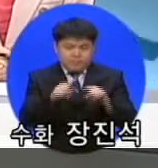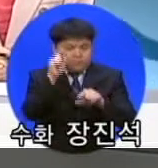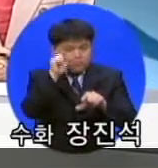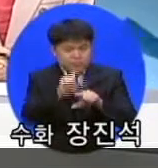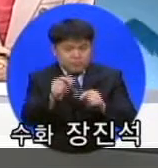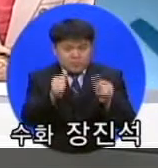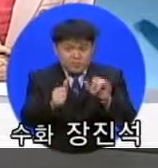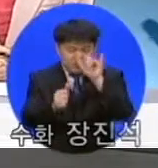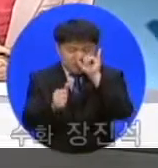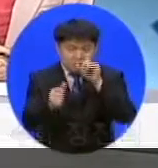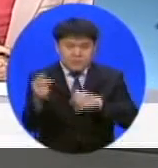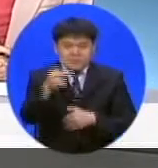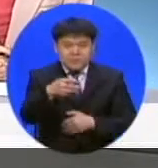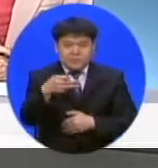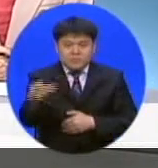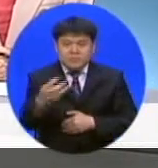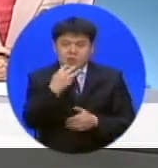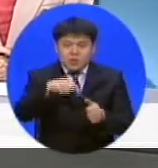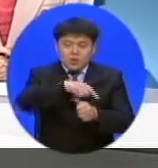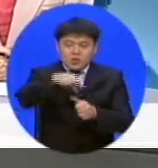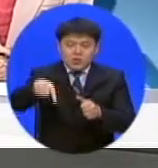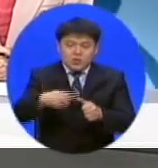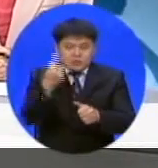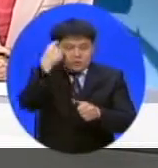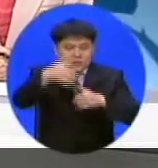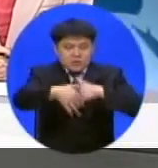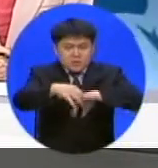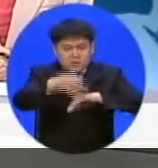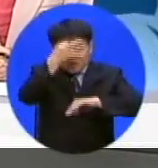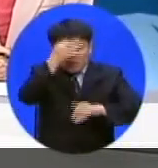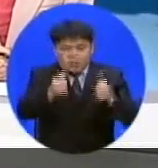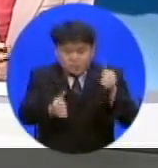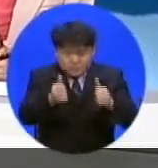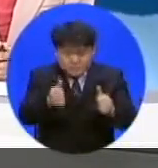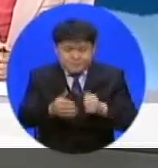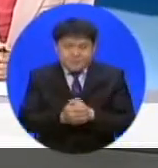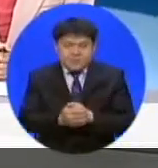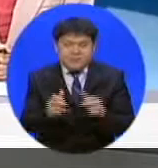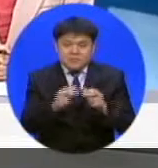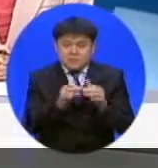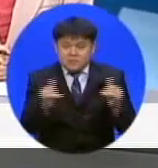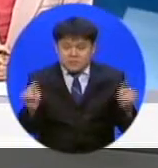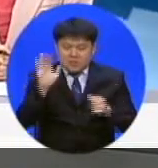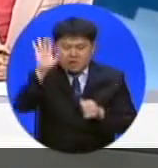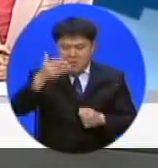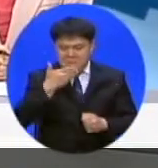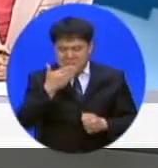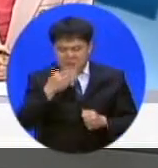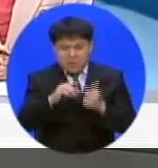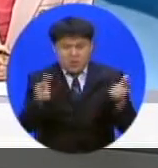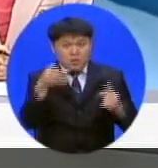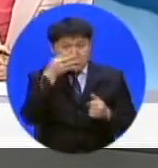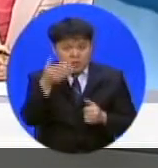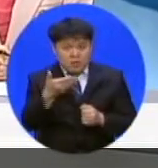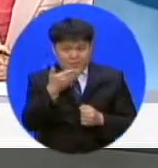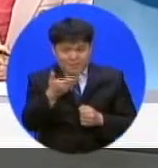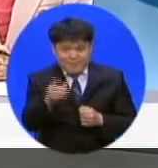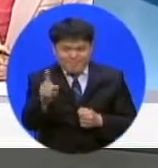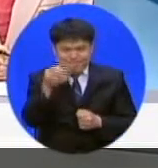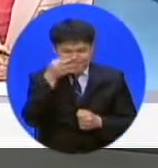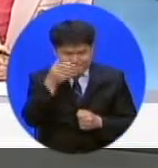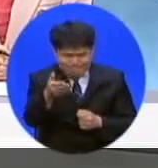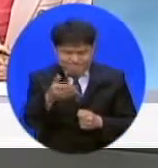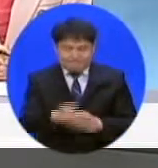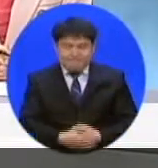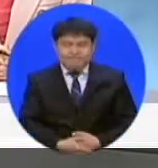대회가 열렸습니다. 2013 수도권 지적장애인 기능경진대회인데요. 장애인의 무한한 가능성을 볼 수 있었던 현장에